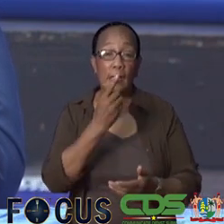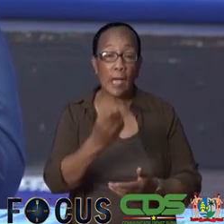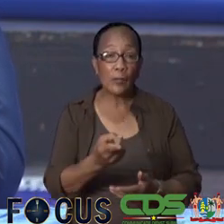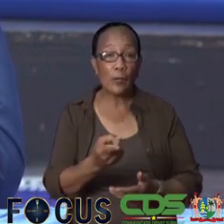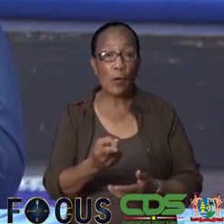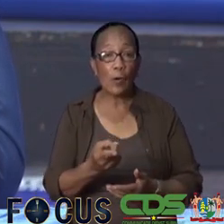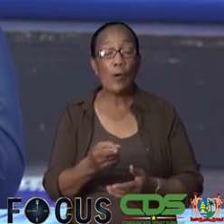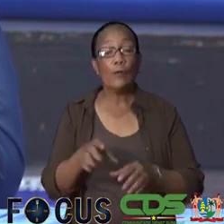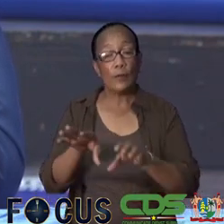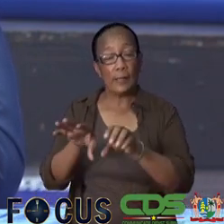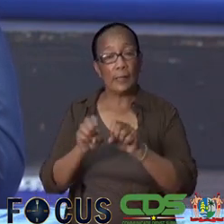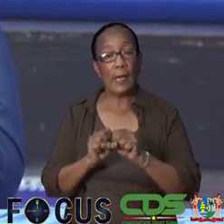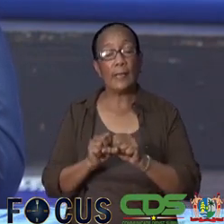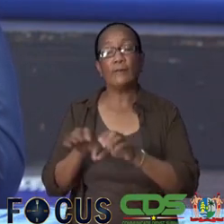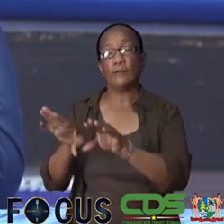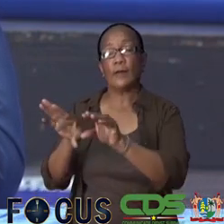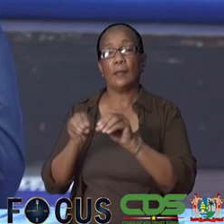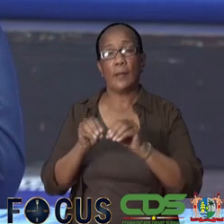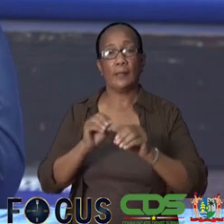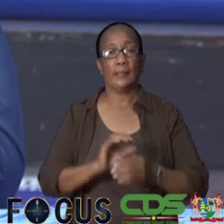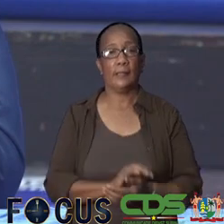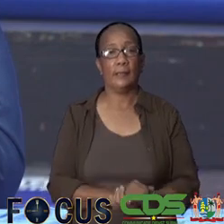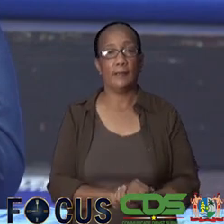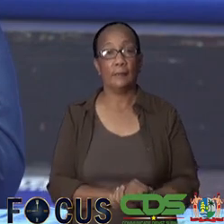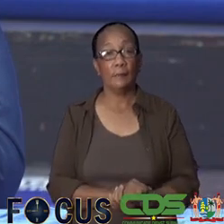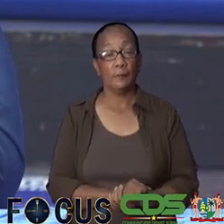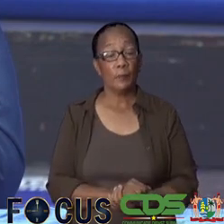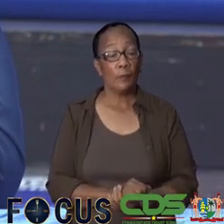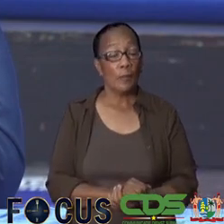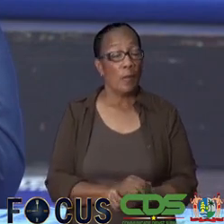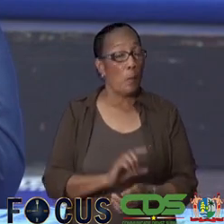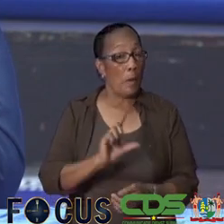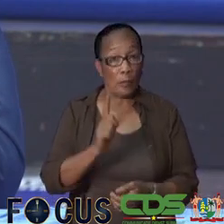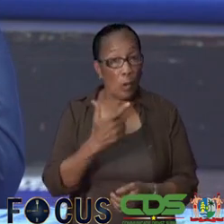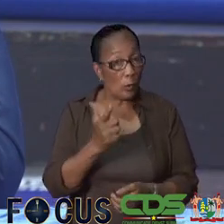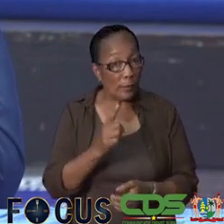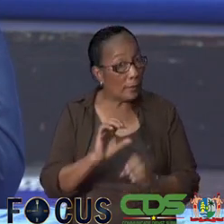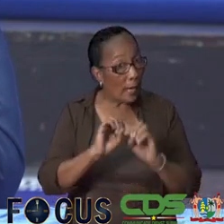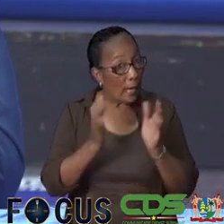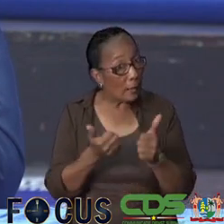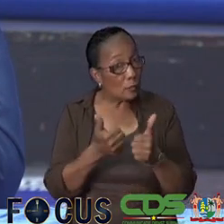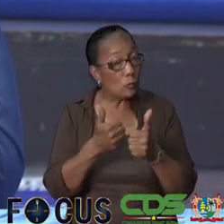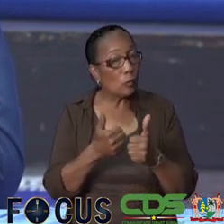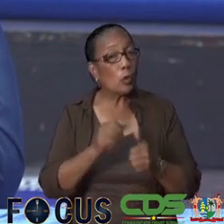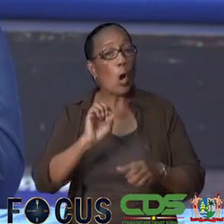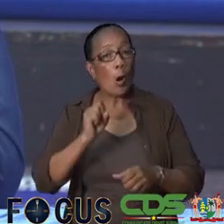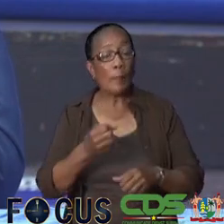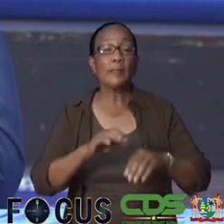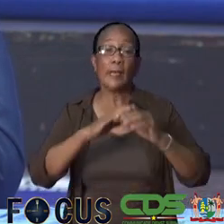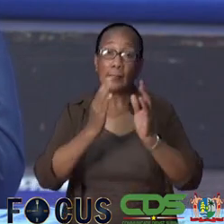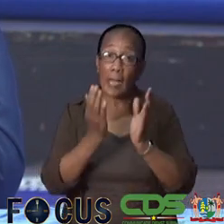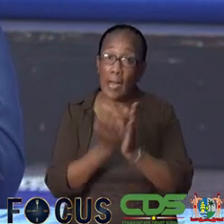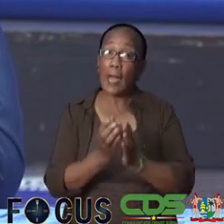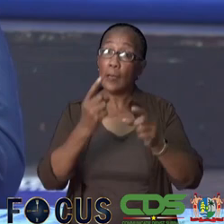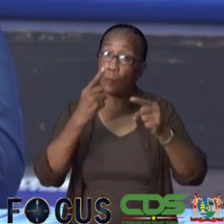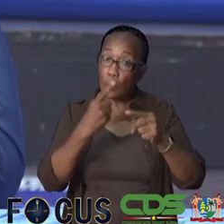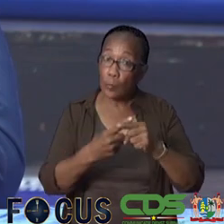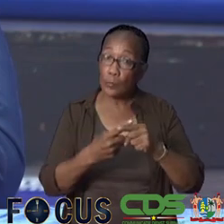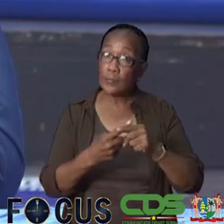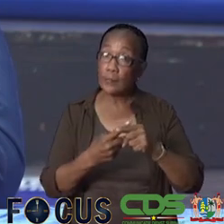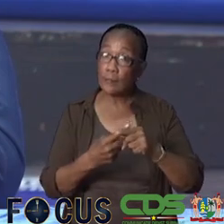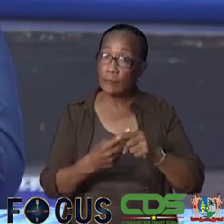voor het naleven van de maatregelen. Maar we zijn er uiteraard nog niet, omdat elke positieve er één te veel